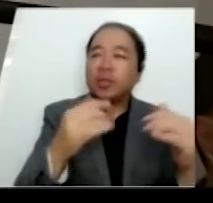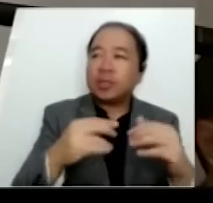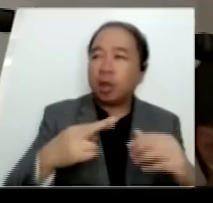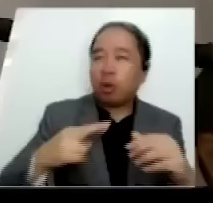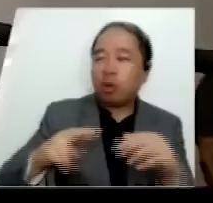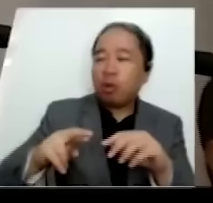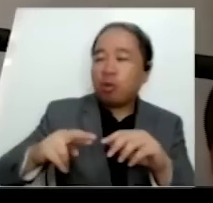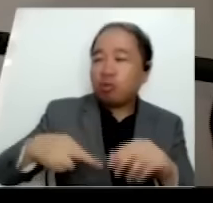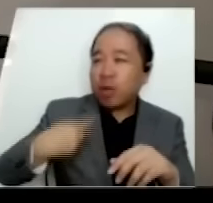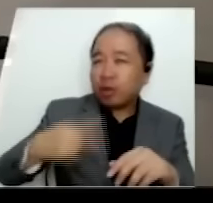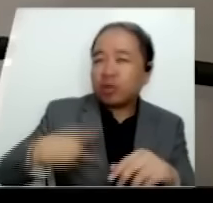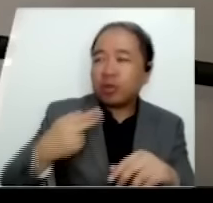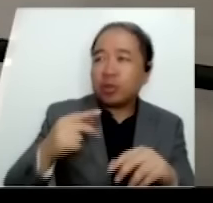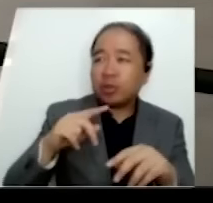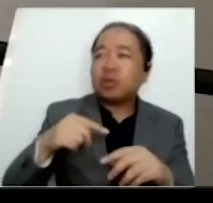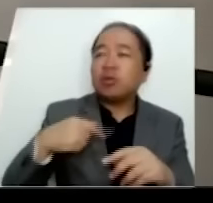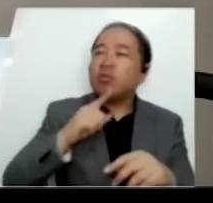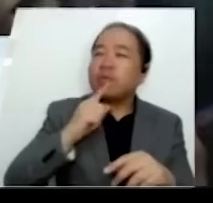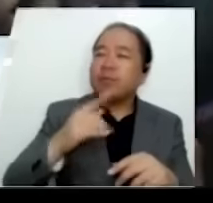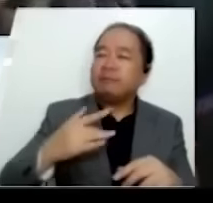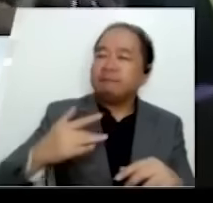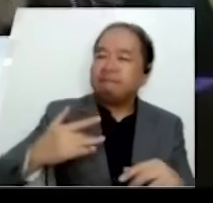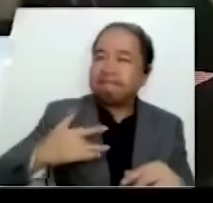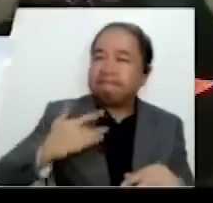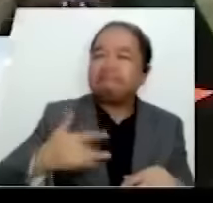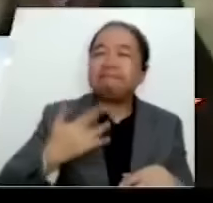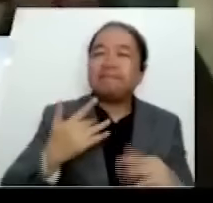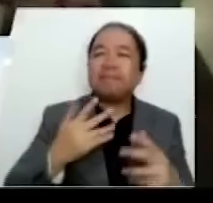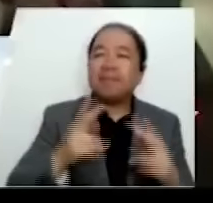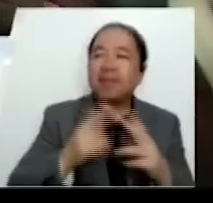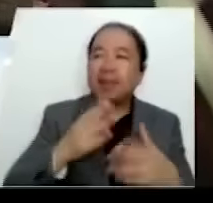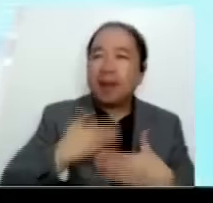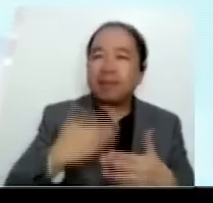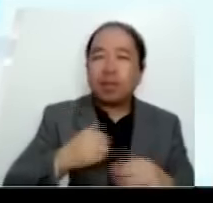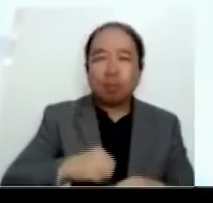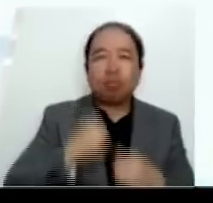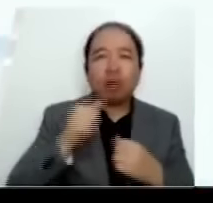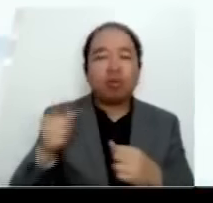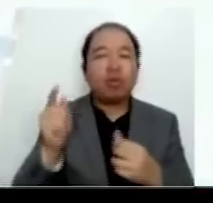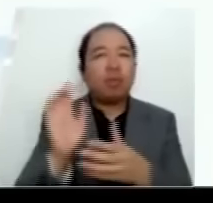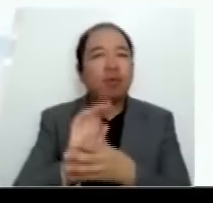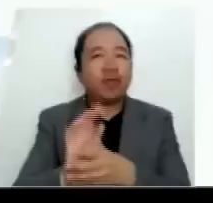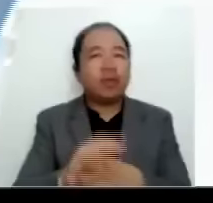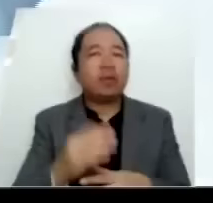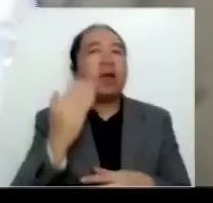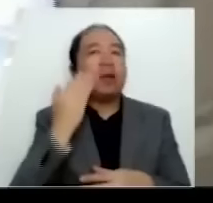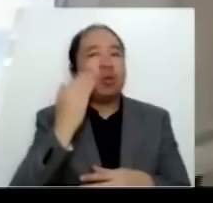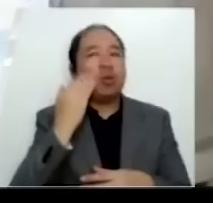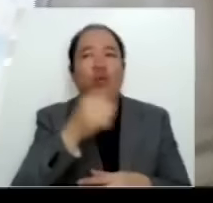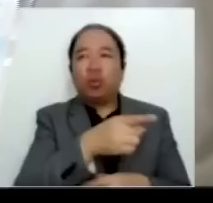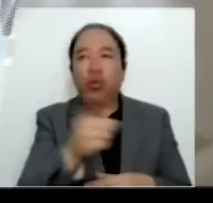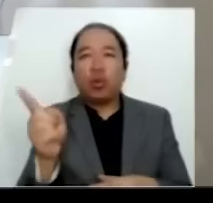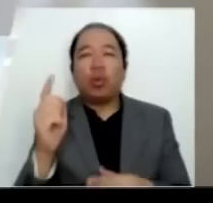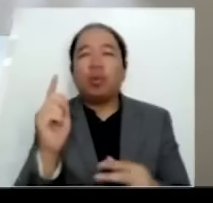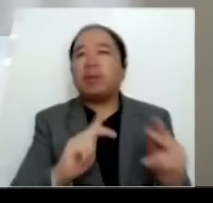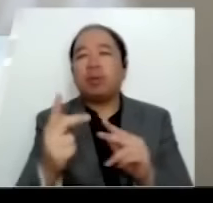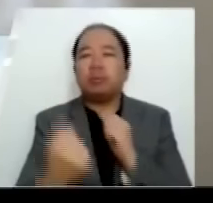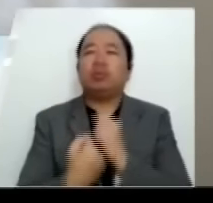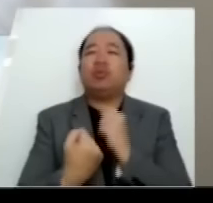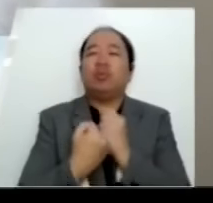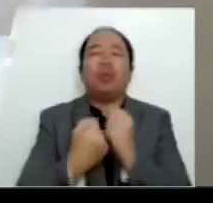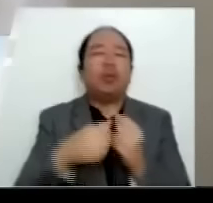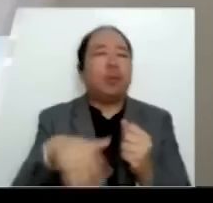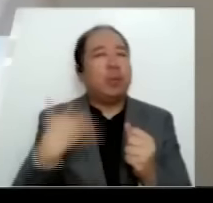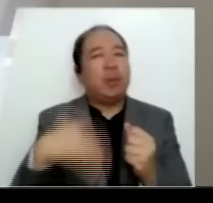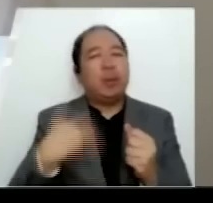very emotional, we're very happy and proud about the film. Ramdam namin yung suporta ng lahat ng tao from different